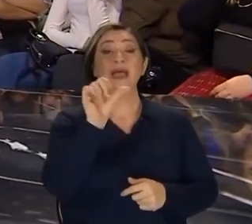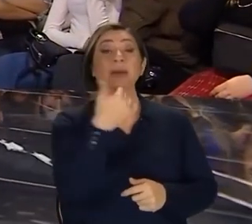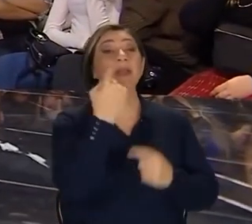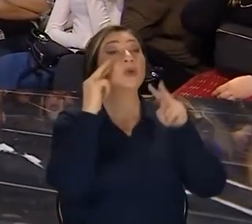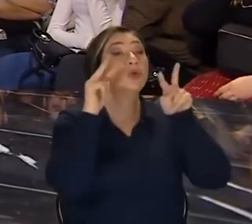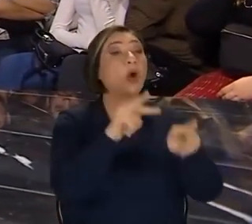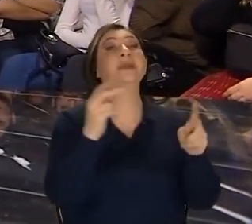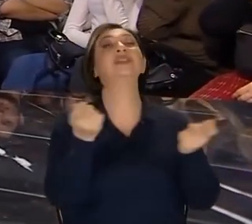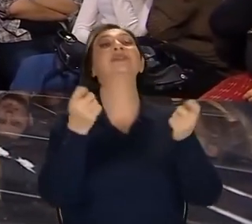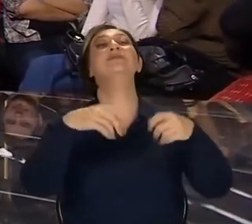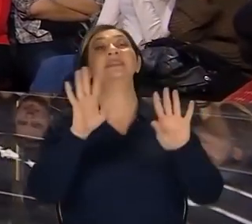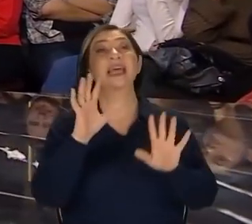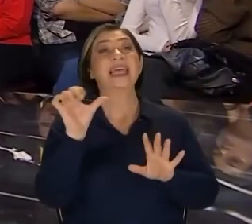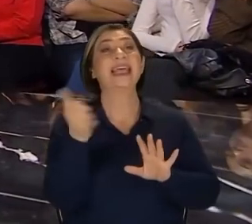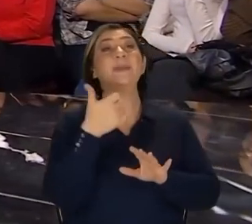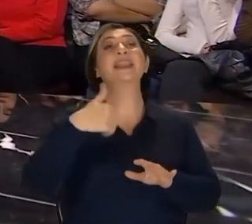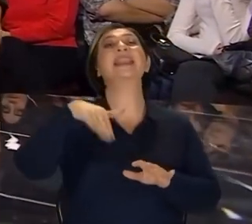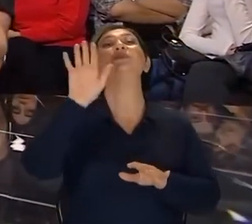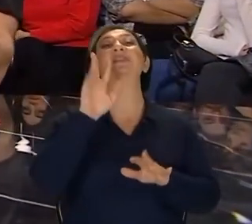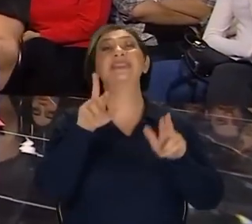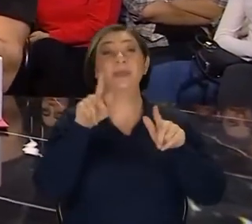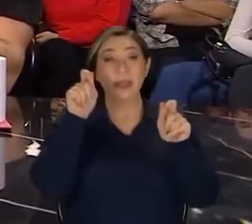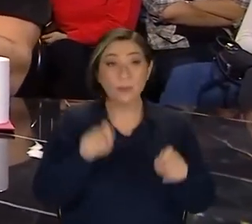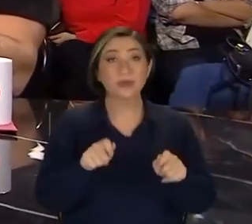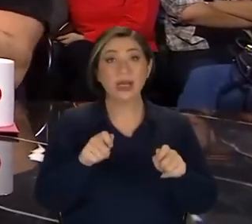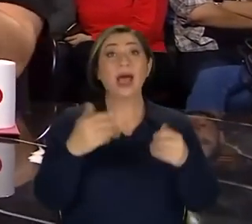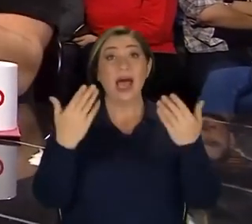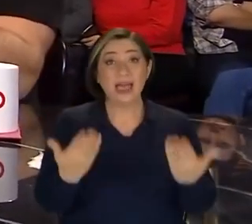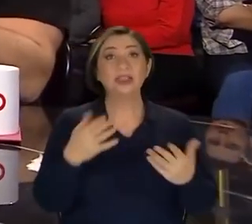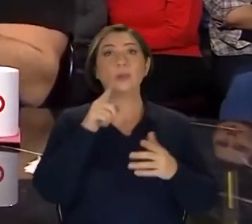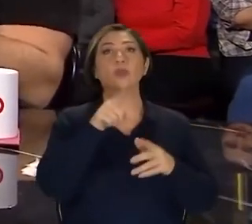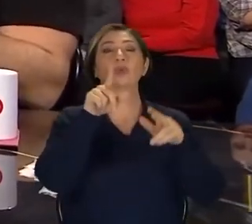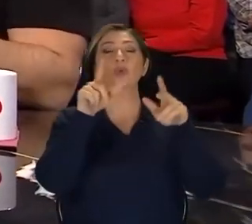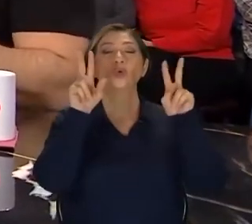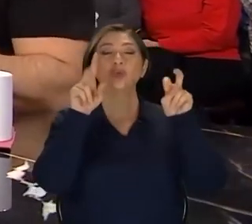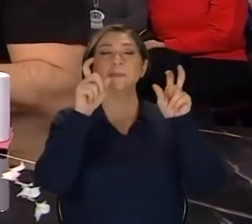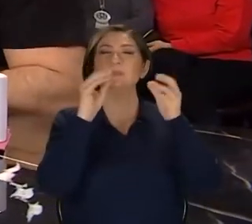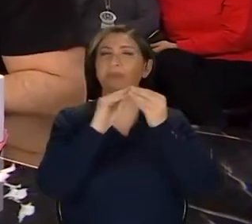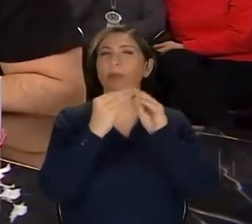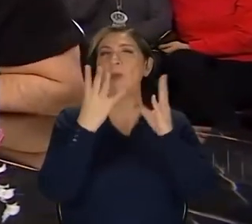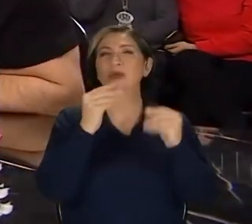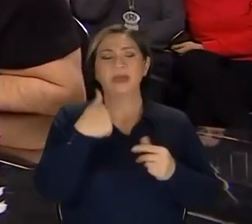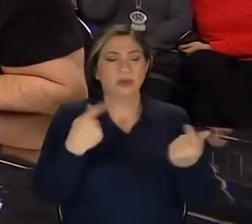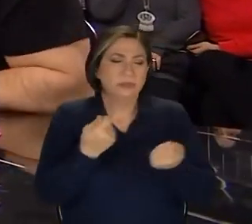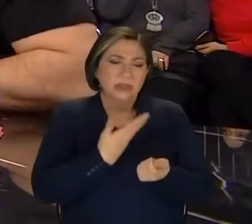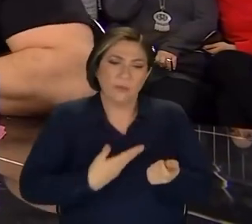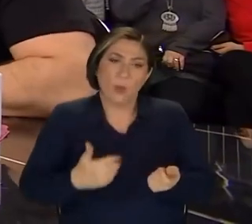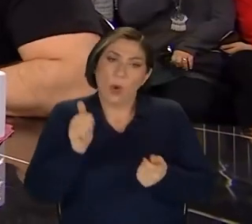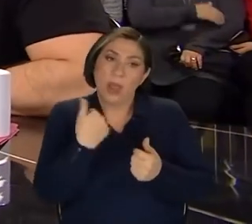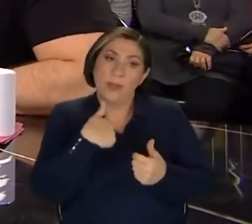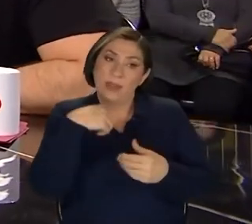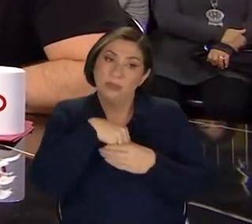kıymet görmeye çalışmazsak ya da kıymetli değilmişçesine yapıyorsak ancak bu konuda bir derdimiz olması lazım. Ben işimi seviyorum,